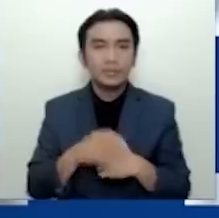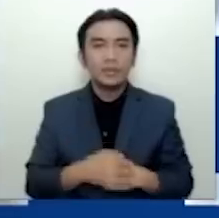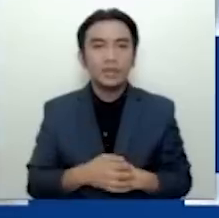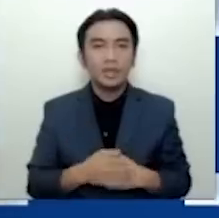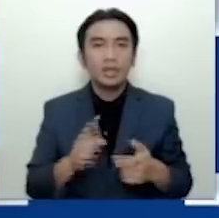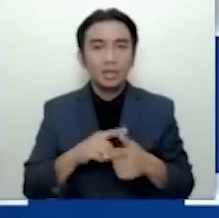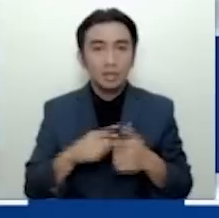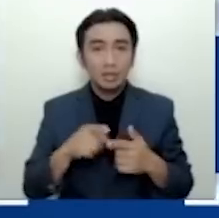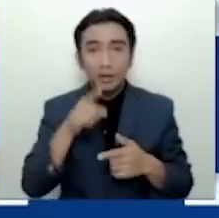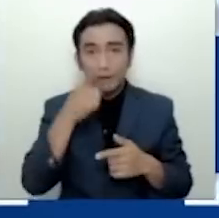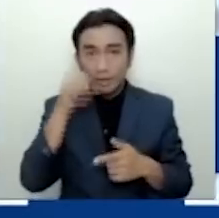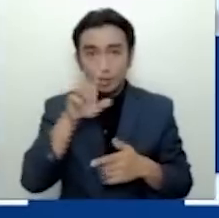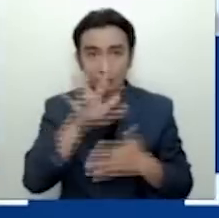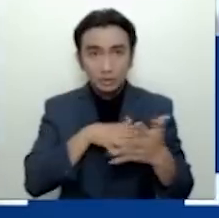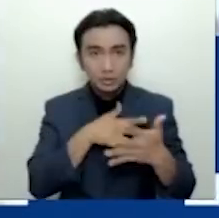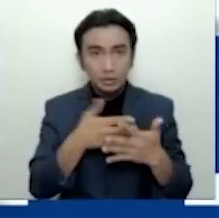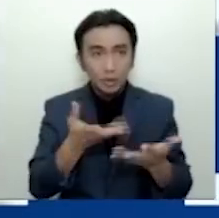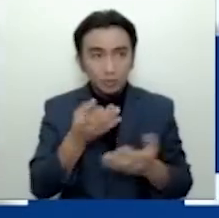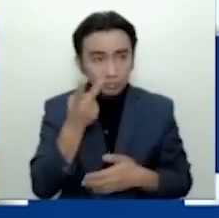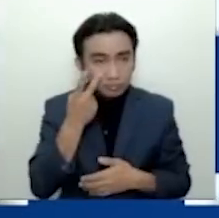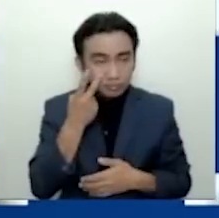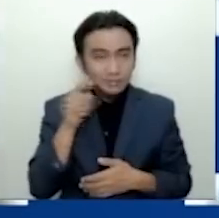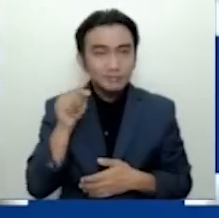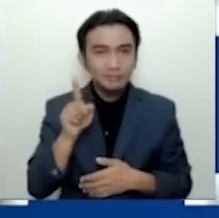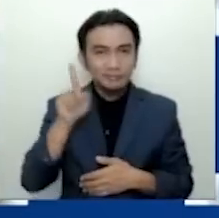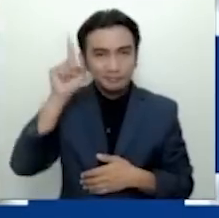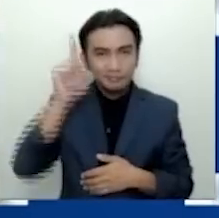lang sa Facebook page ng Maynila.